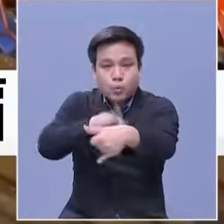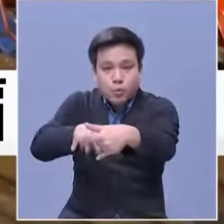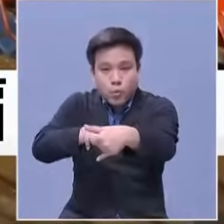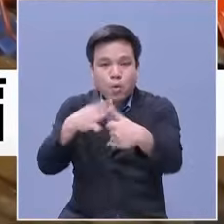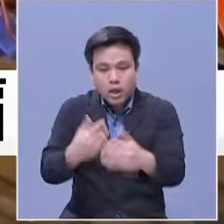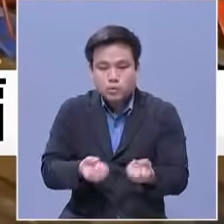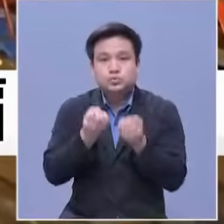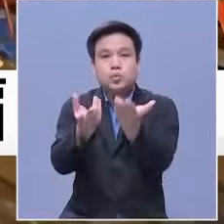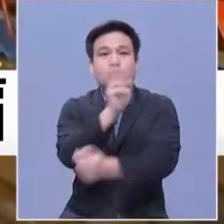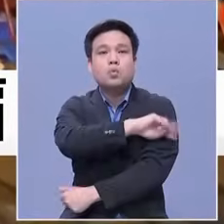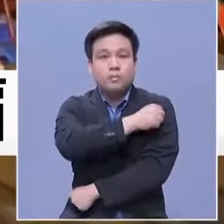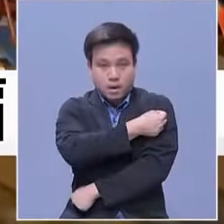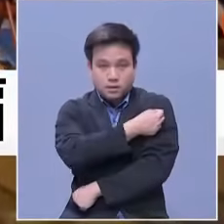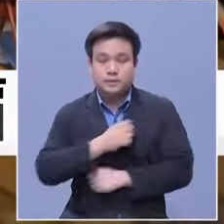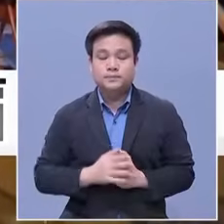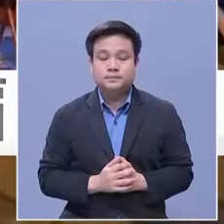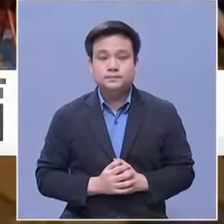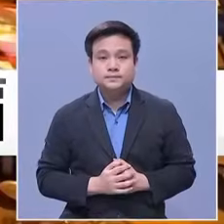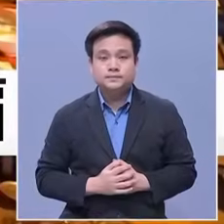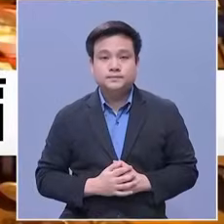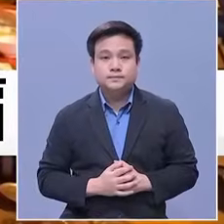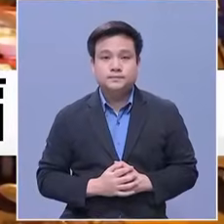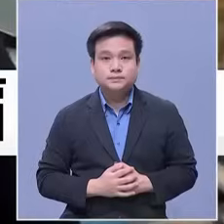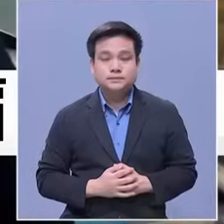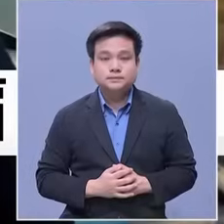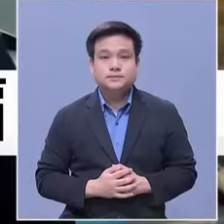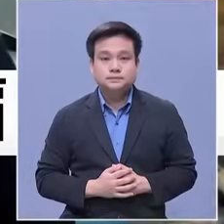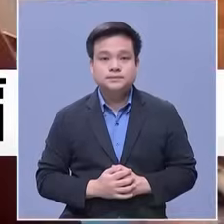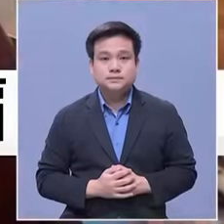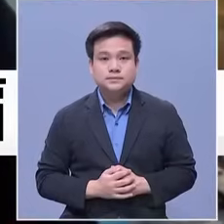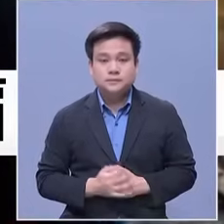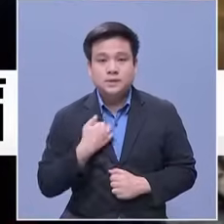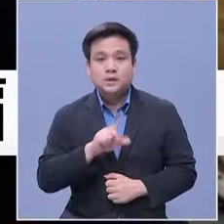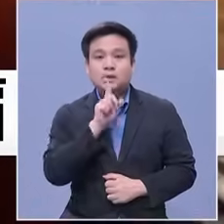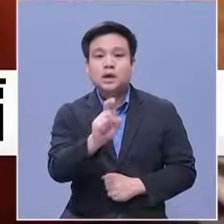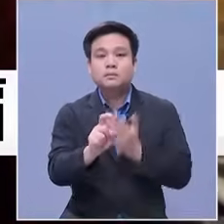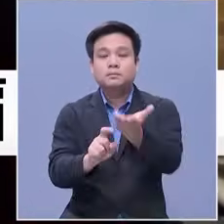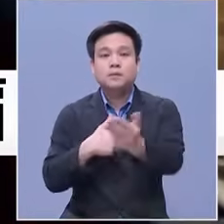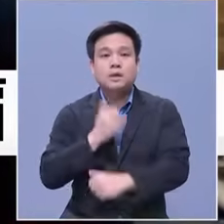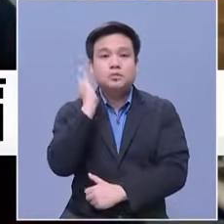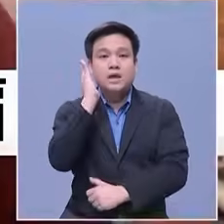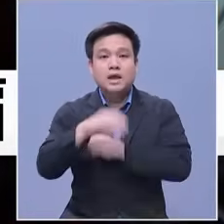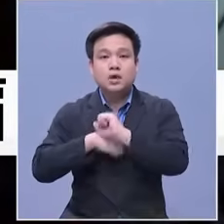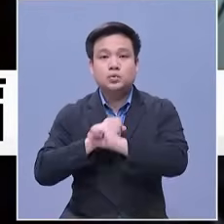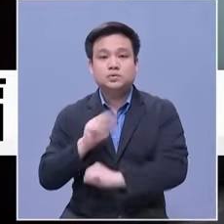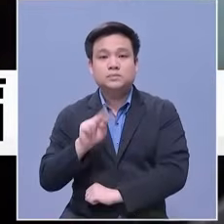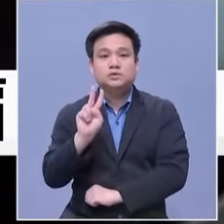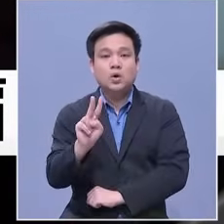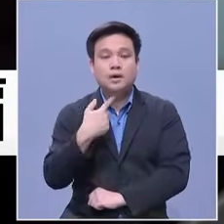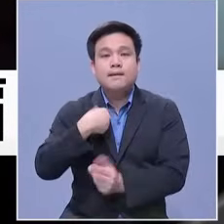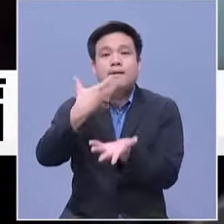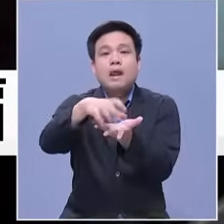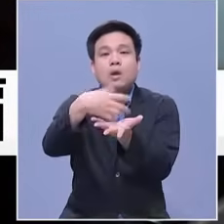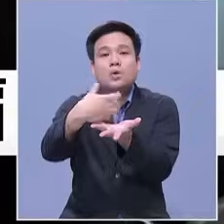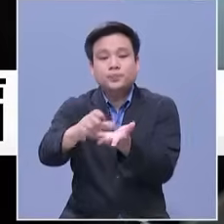าลไปสอบถามนายกีรติอายุ42ปีนักดนตรีอิสระเขาเล่าแบบนี้ครับว่าตัวเข